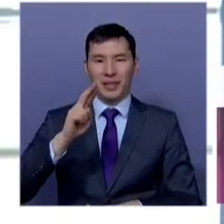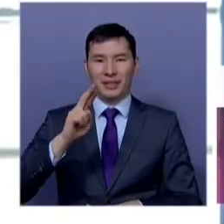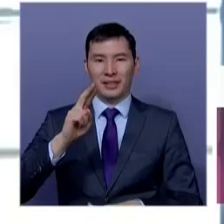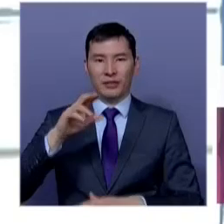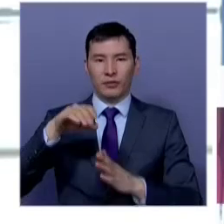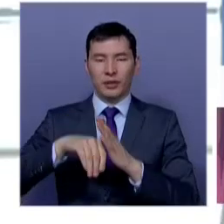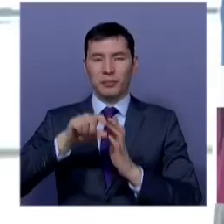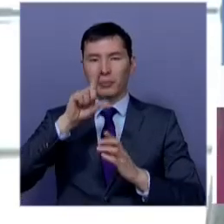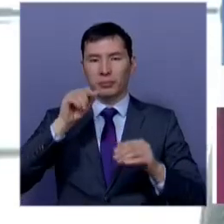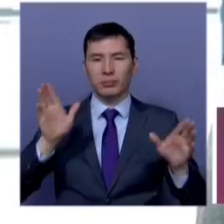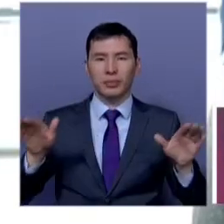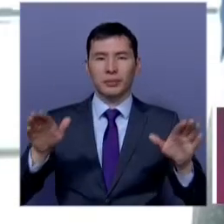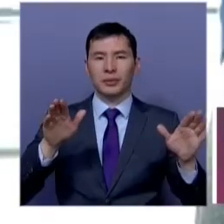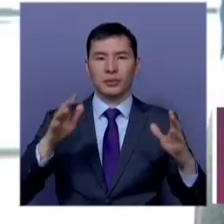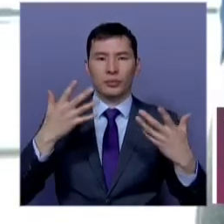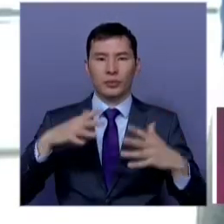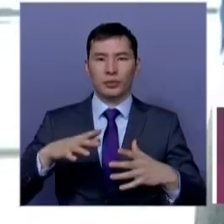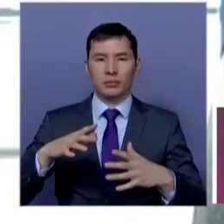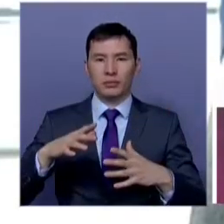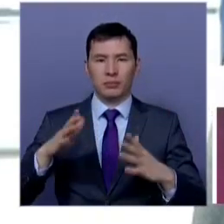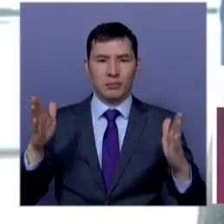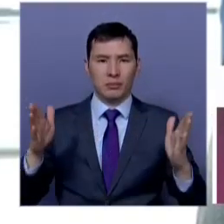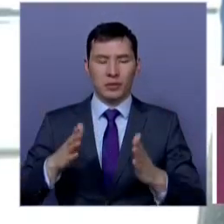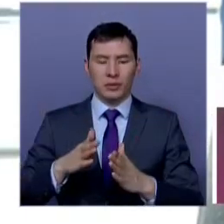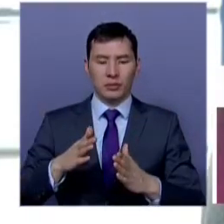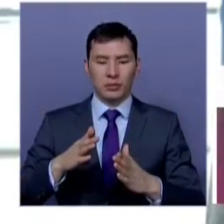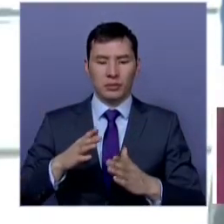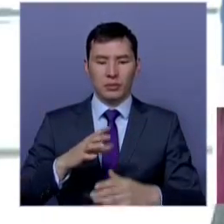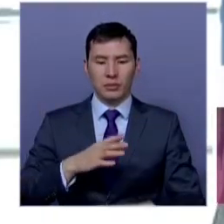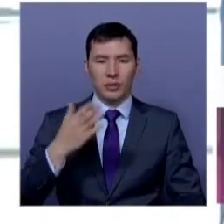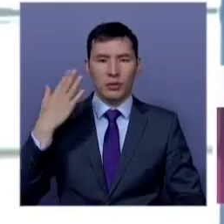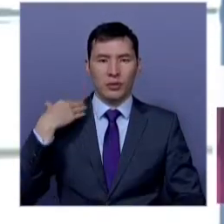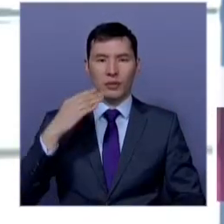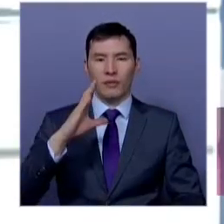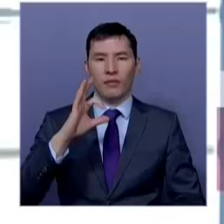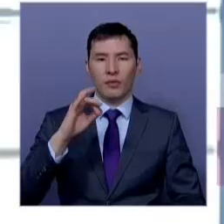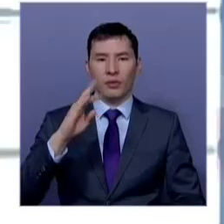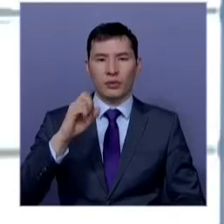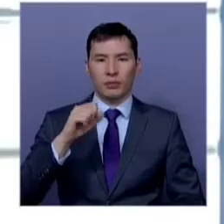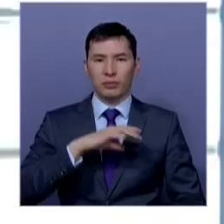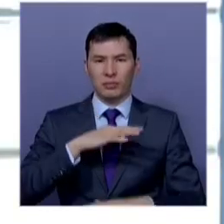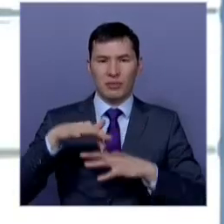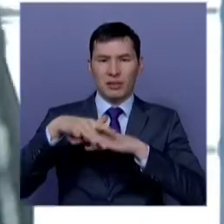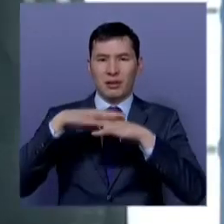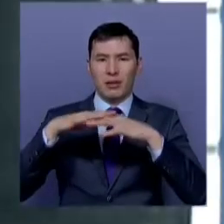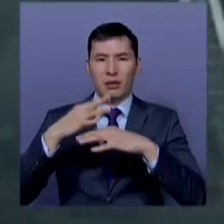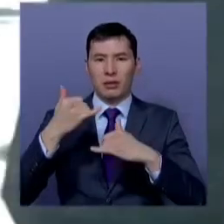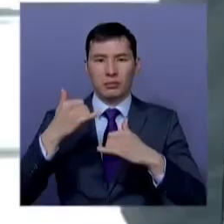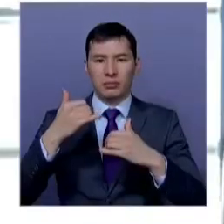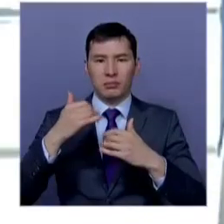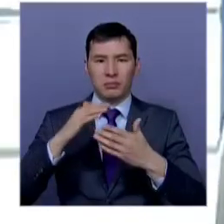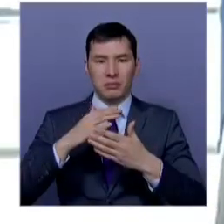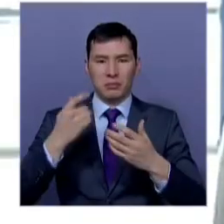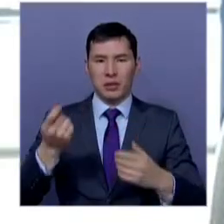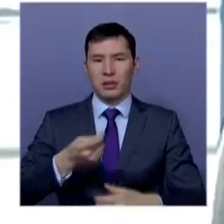Бүгінде ауданымызда осының кесірінен құс азайып кетті. Көбінесе қарғалар көптеп жүретін. Қазір ешқандай құс мекен етпейді. Бұл бір жағынан экологияға